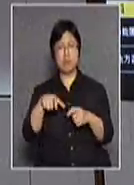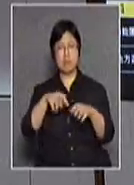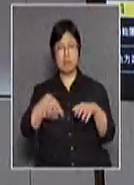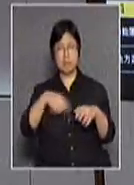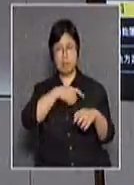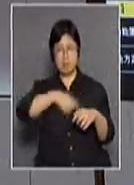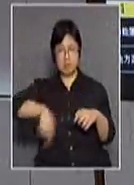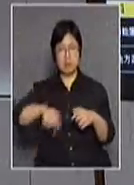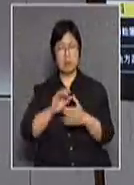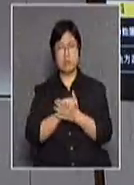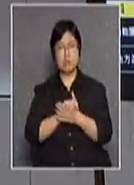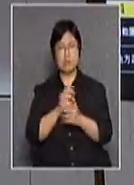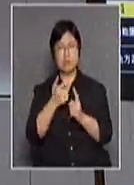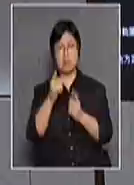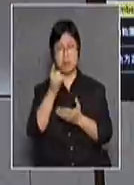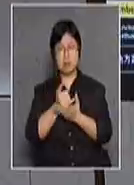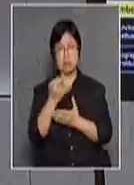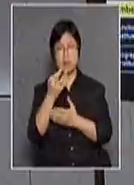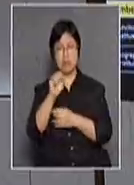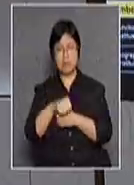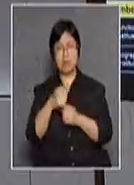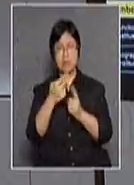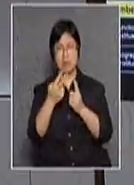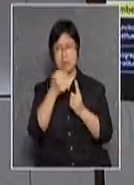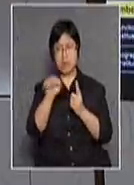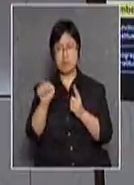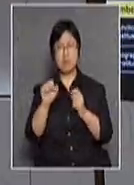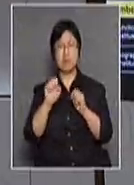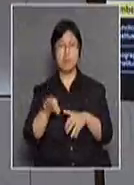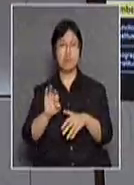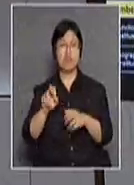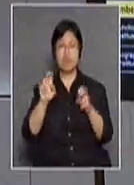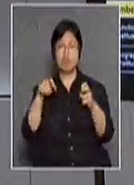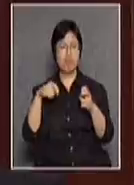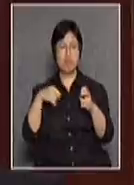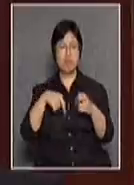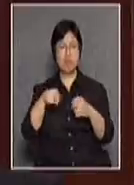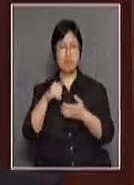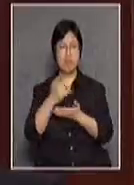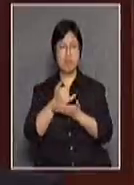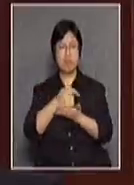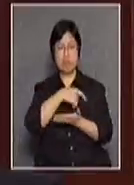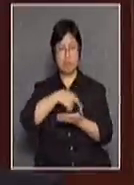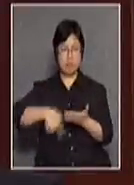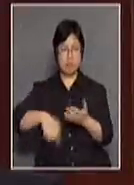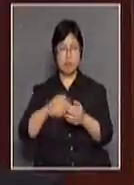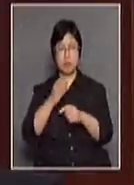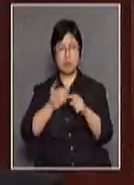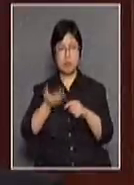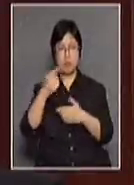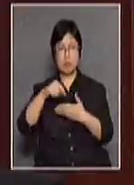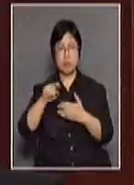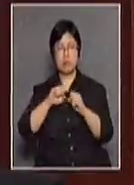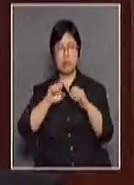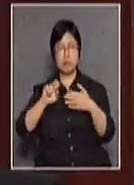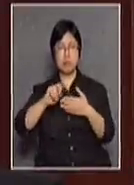產生的議員十八位出席，三位贊成，十二位反對，冇人棄權。議題未獲得兩部分在席委員分別過半數贊成，我宣布